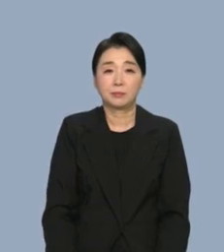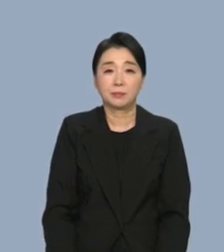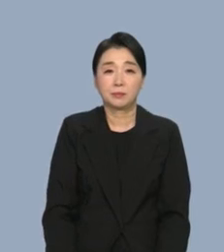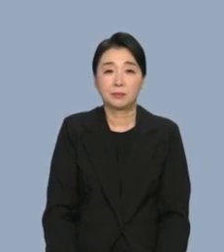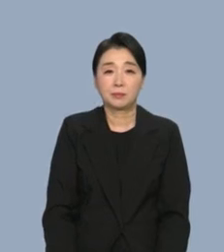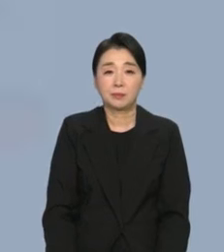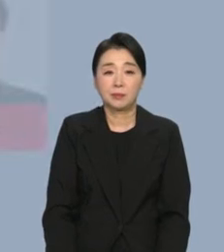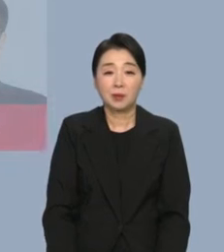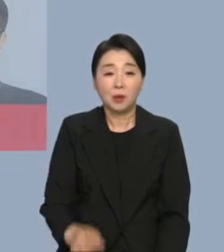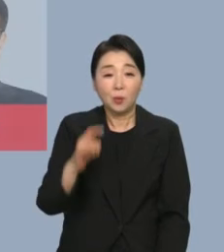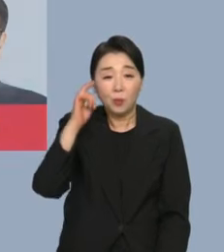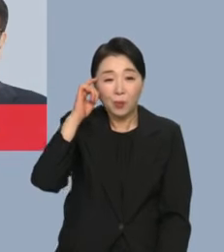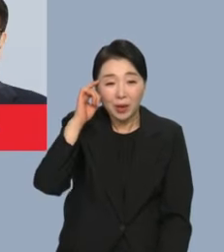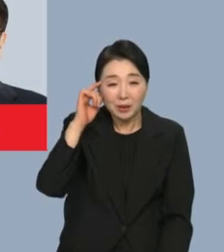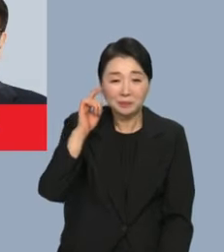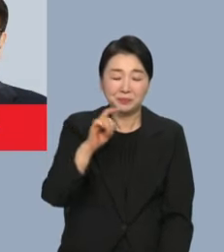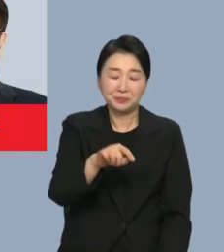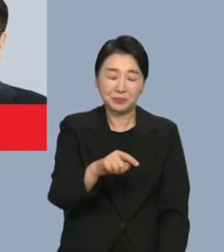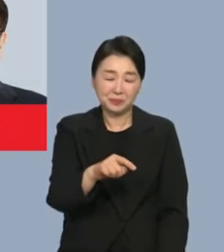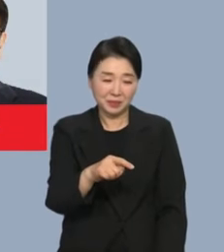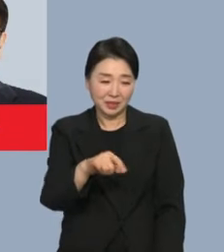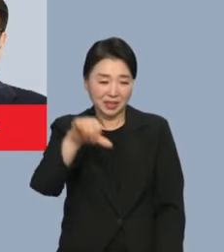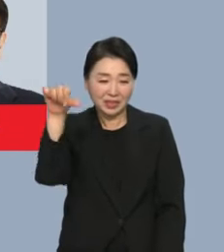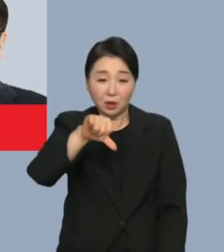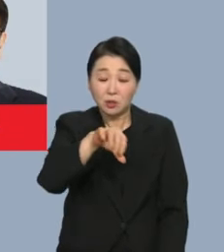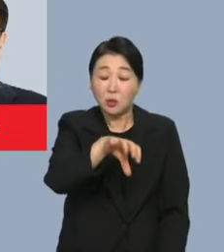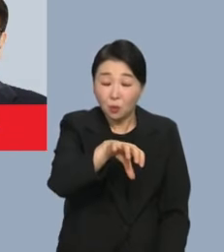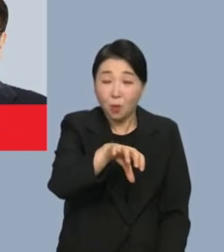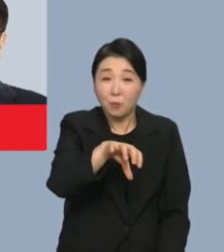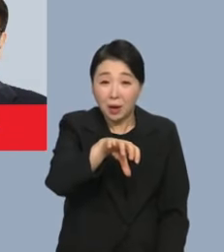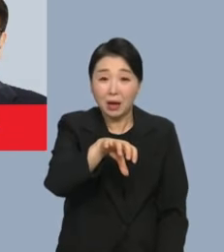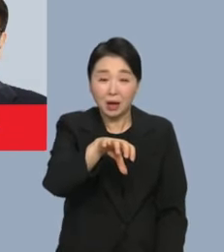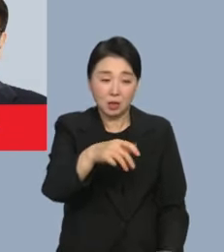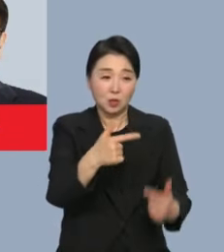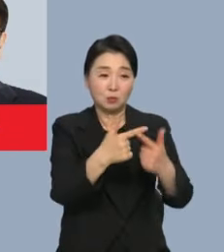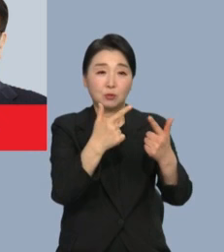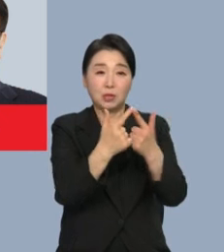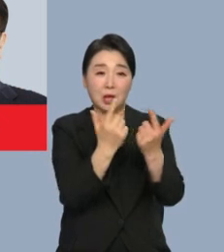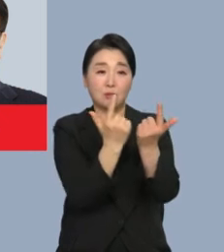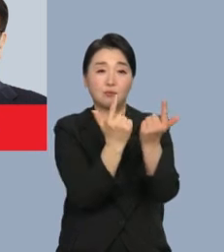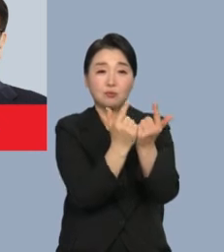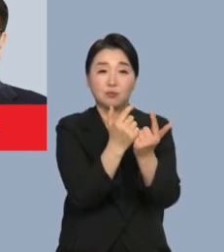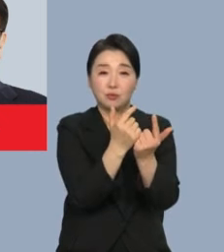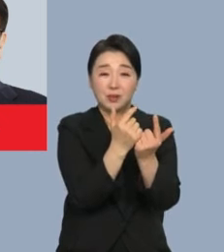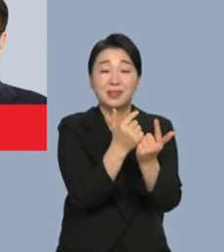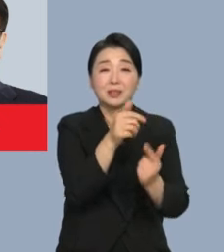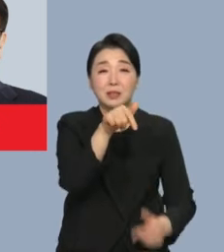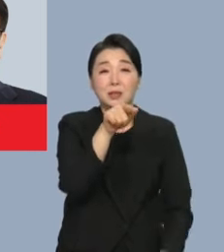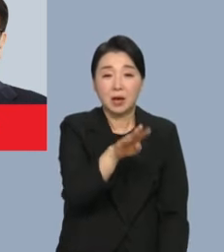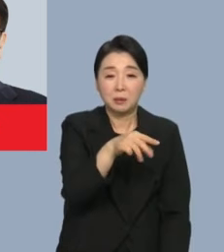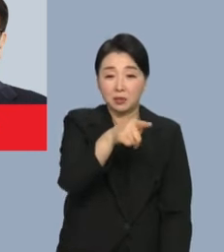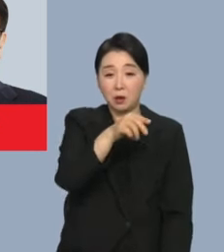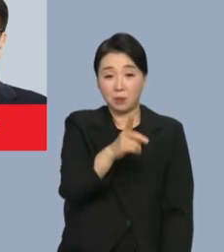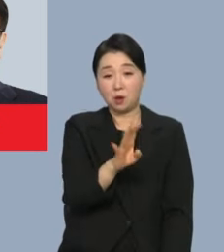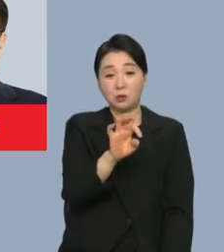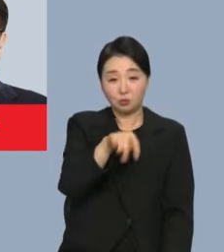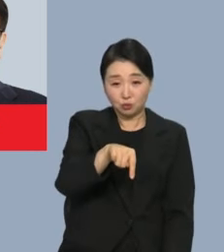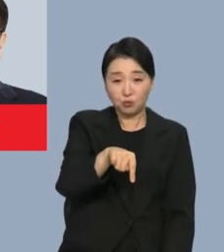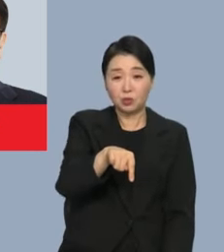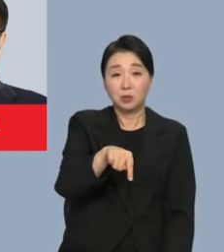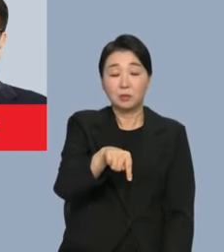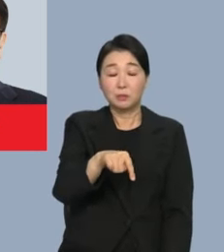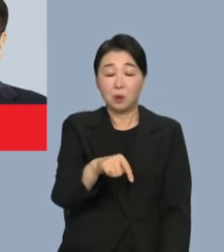낙동강벨트 험지 출마를 요구받은 중진인 부산북 강석의 서병수 경남 양산의